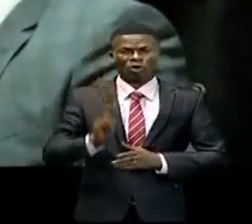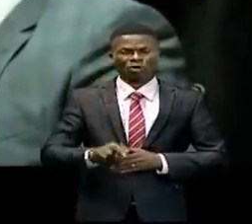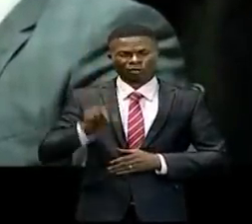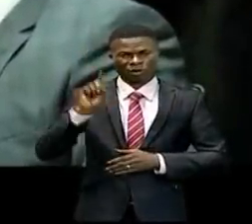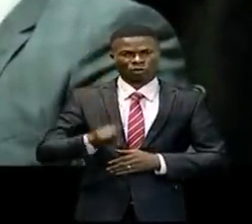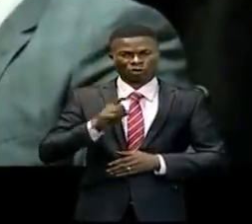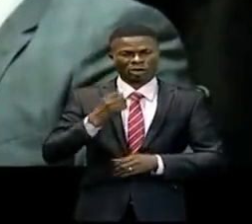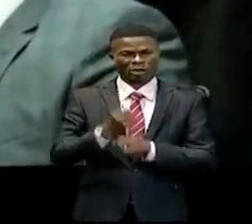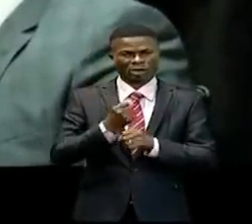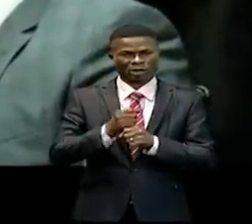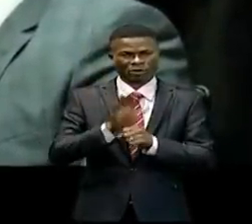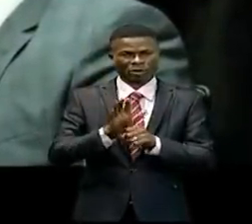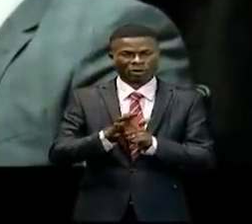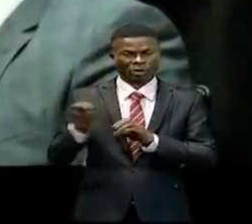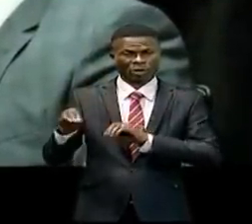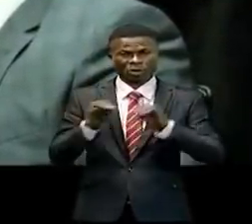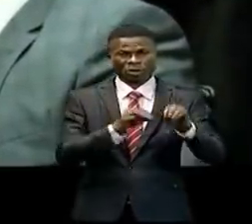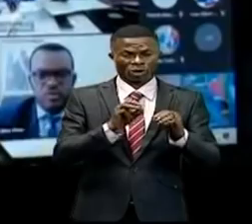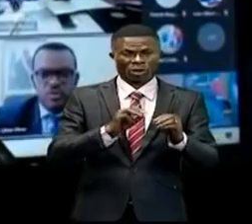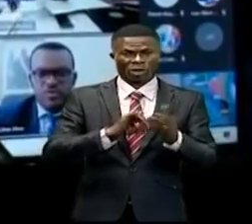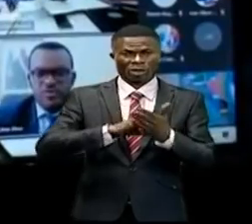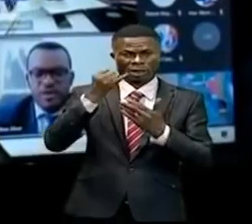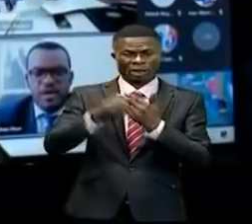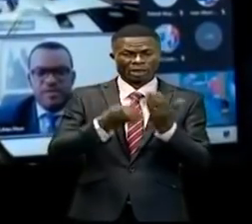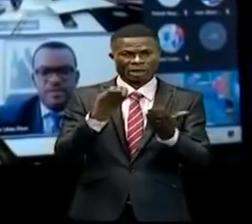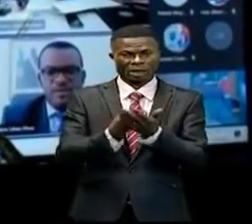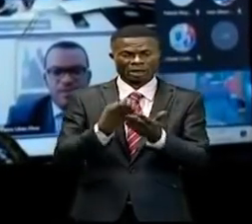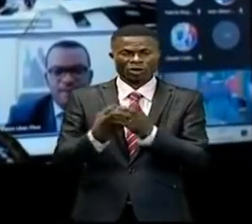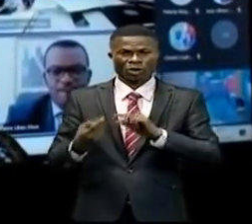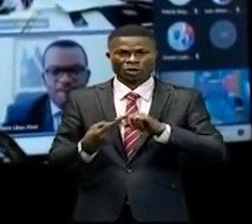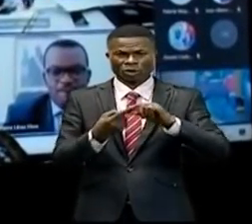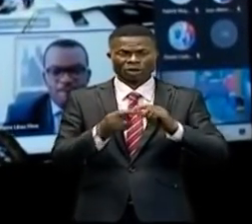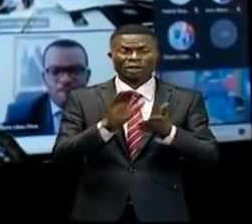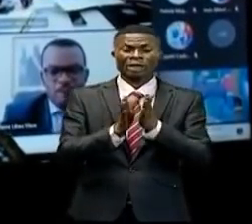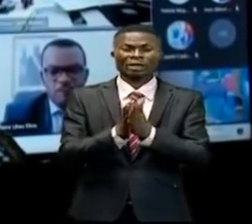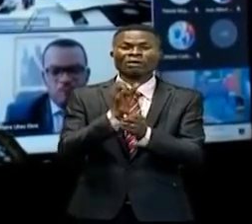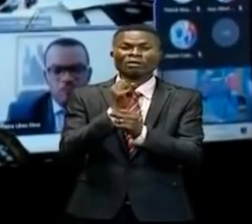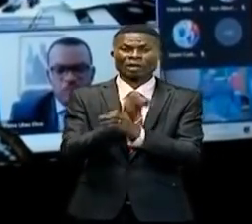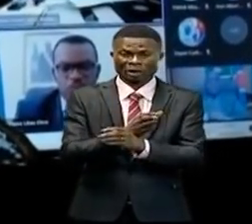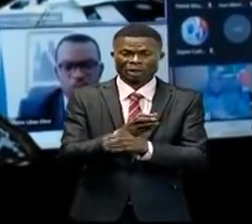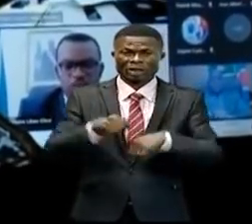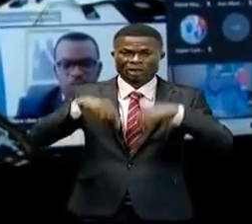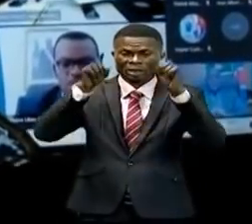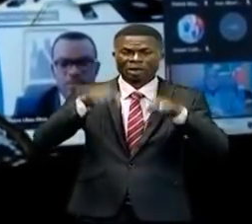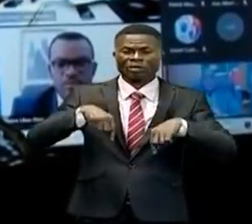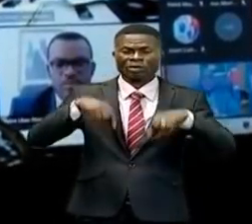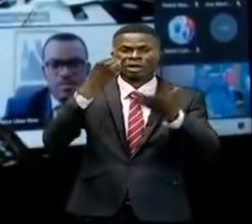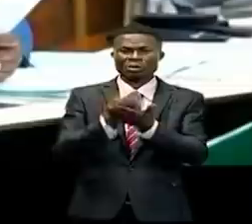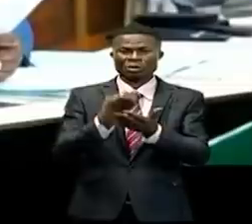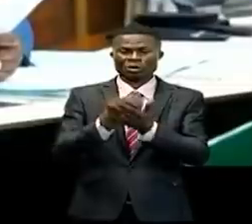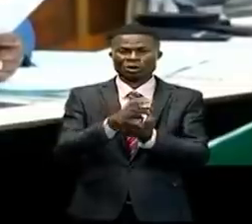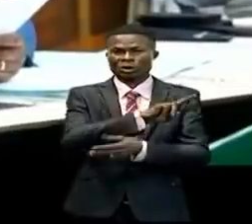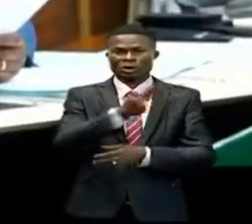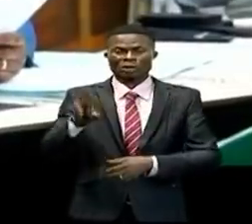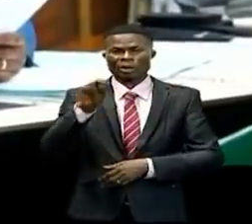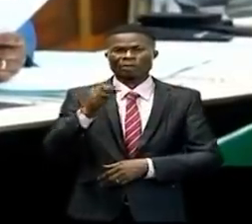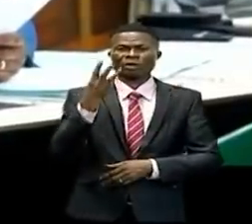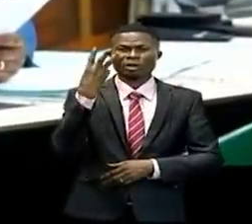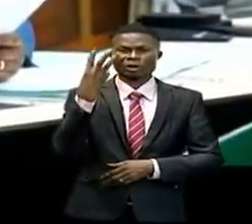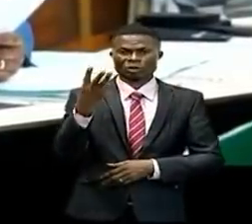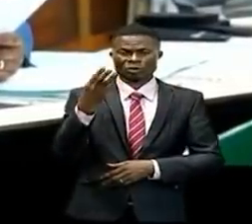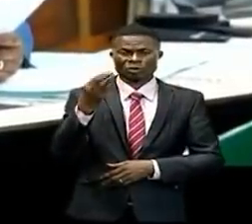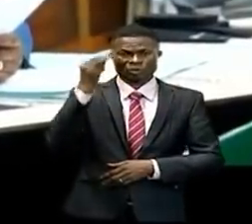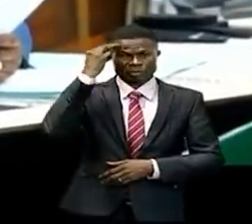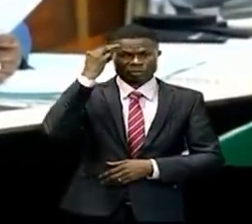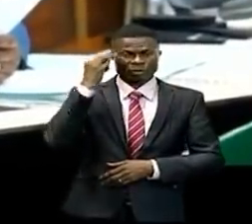s'activer pour que la mise en œuvre de cette zone économique spéciale se matérialise dès l'exercice budgétaire 2023. Le ministre